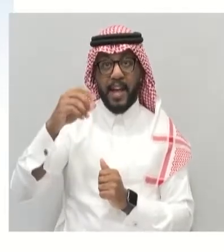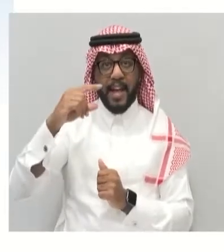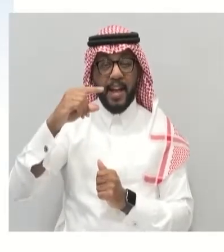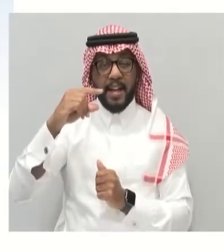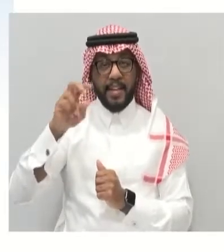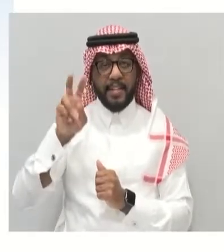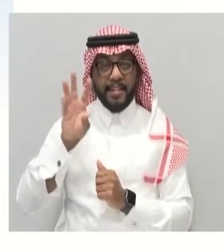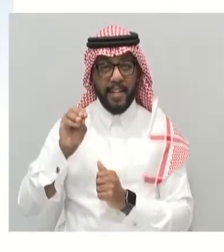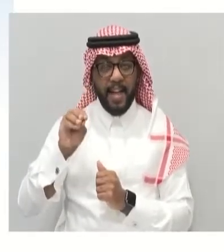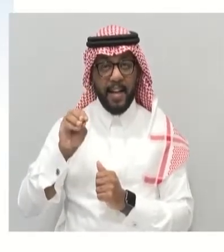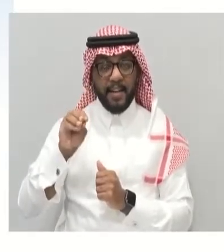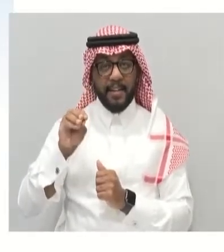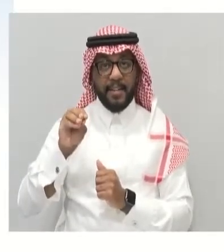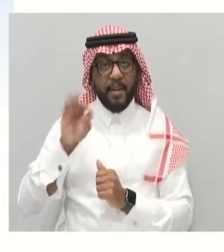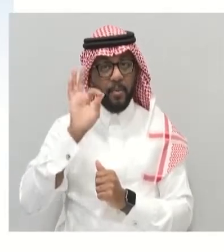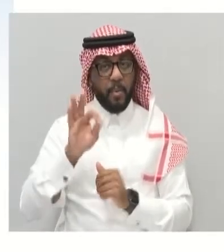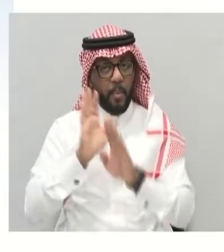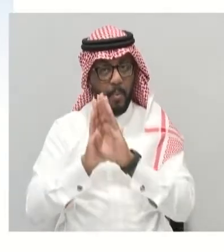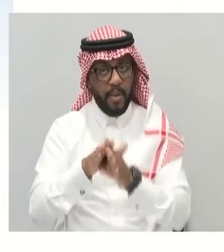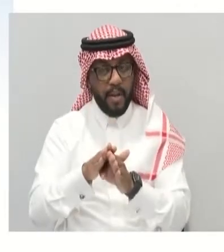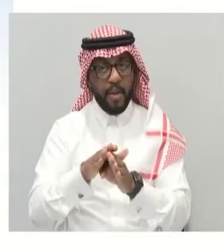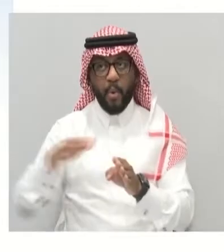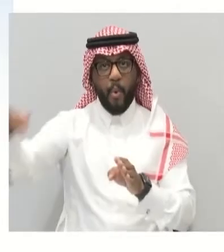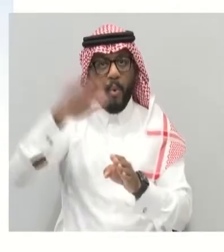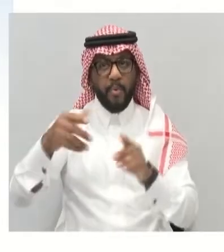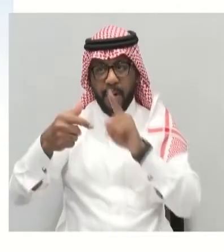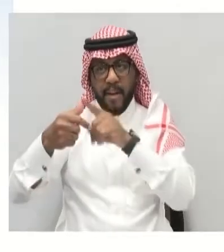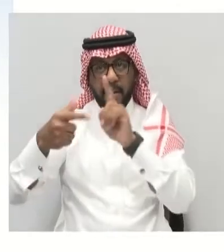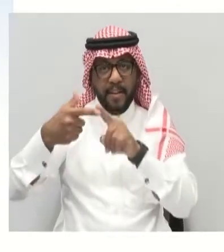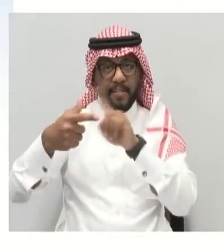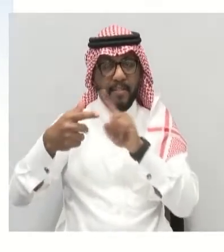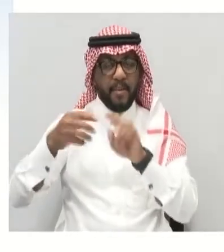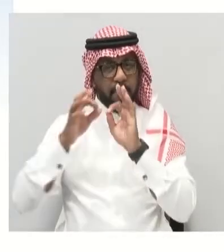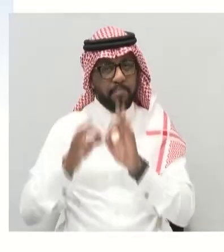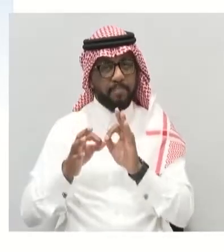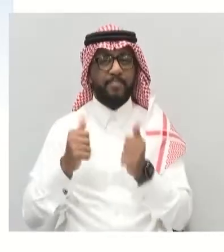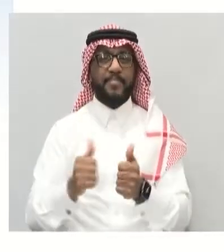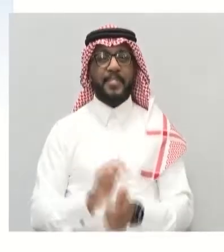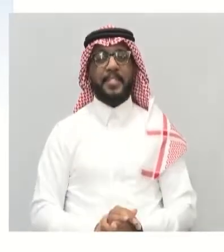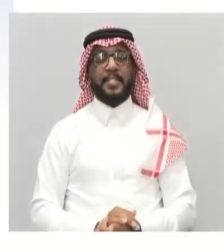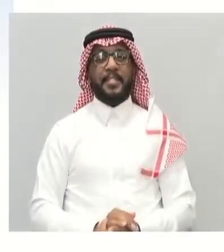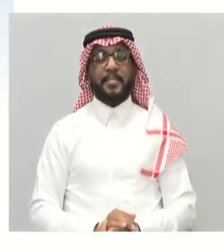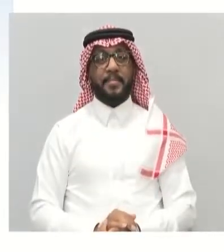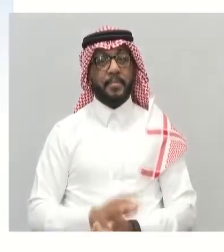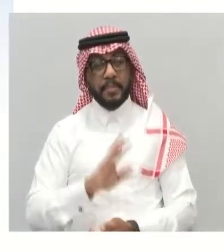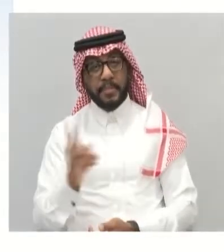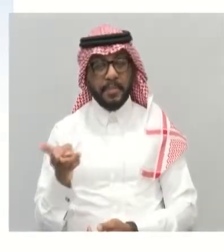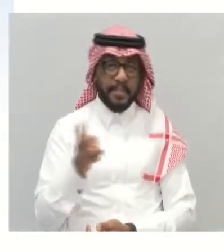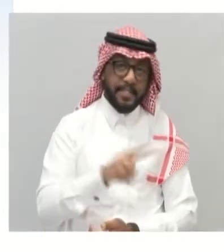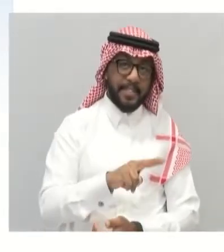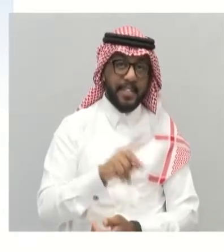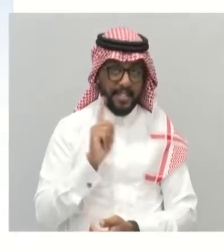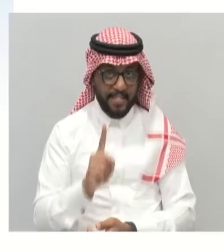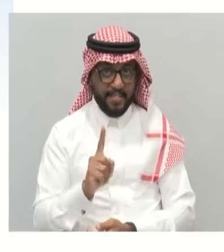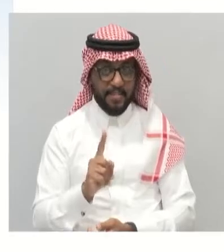الوطن مشجعين الانجازات لبيه انا لا اقصد مبتدا وخبرا انما اقصد صاحب الحال والحال